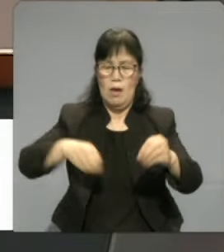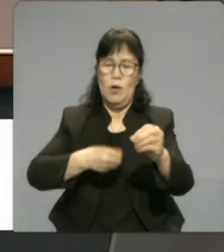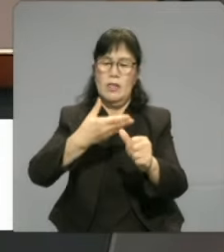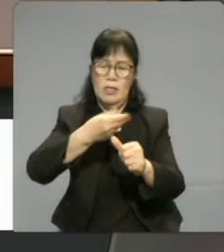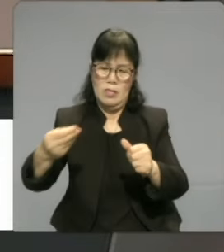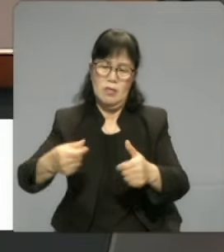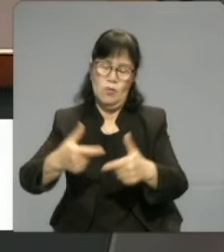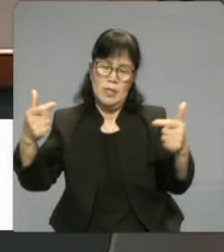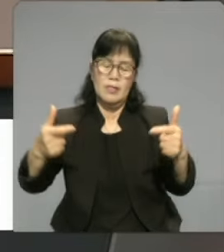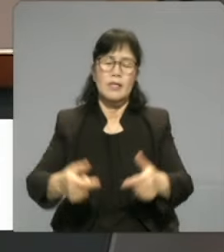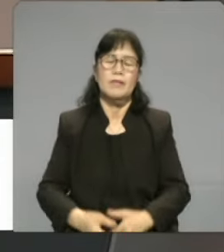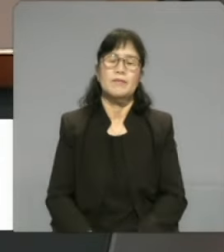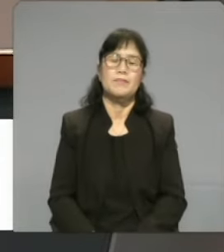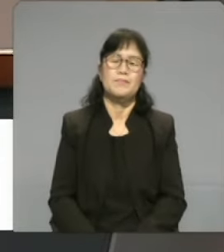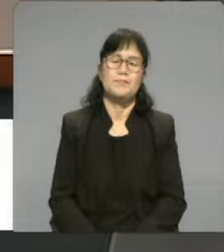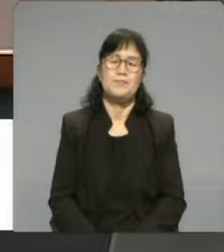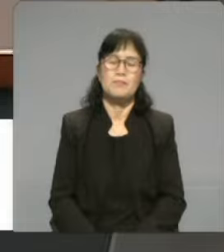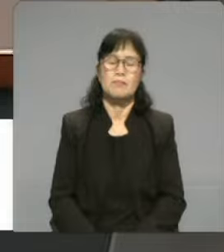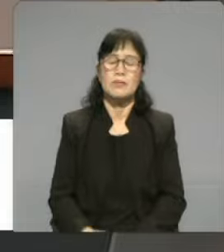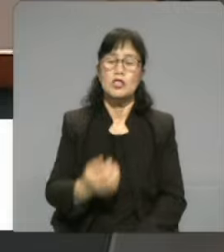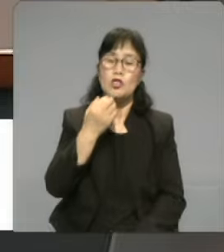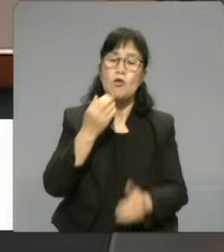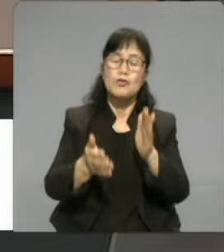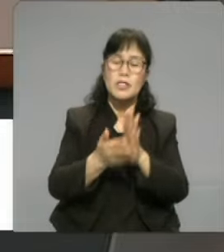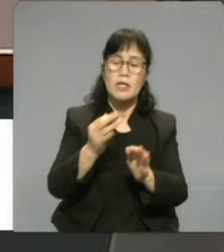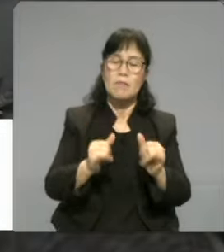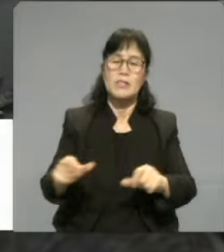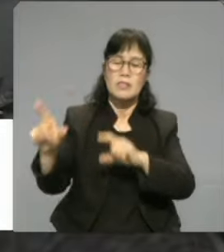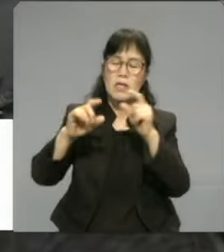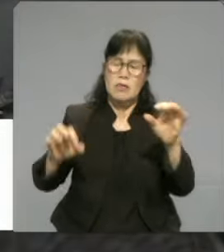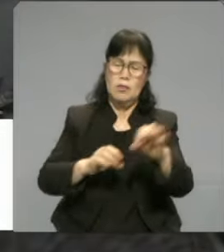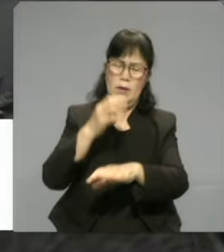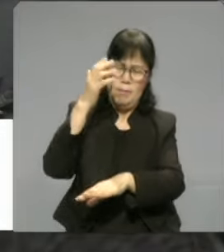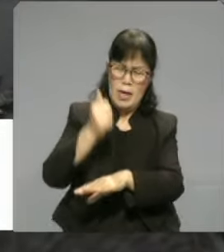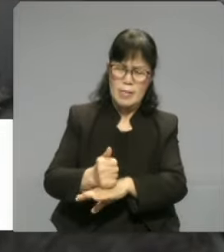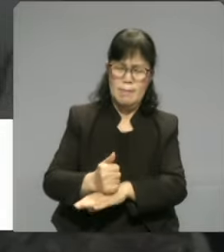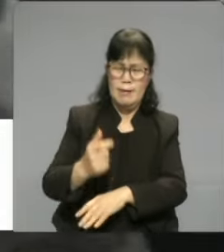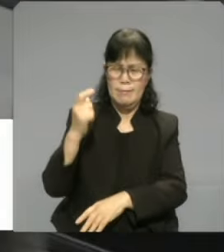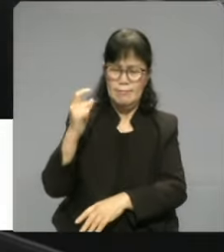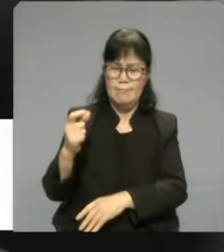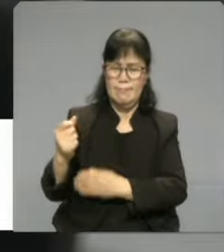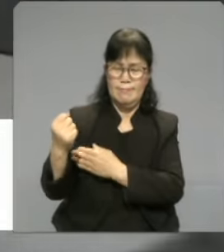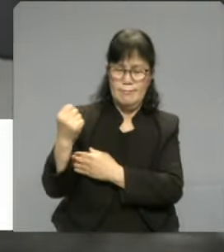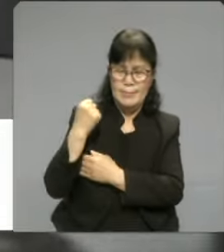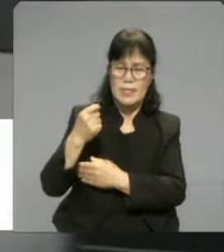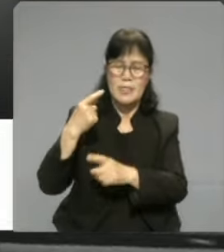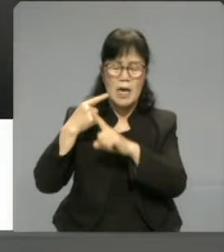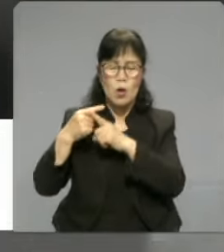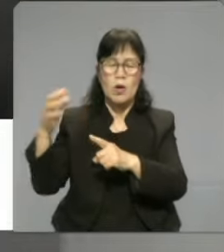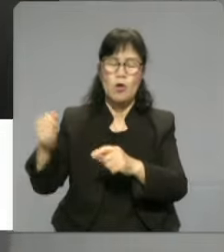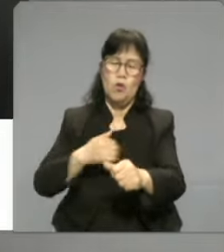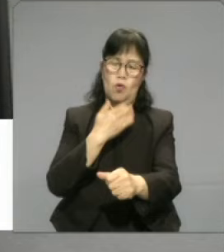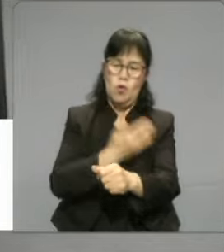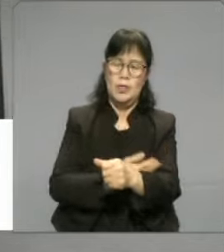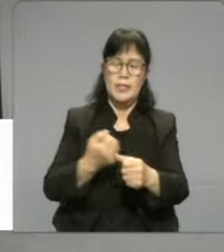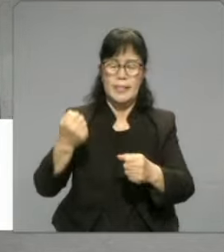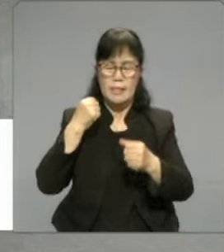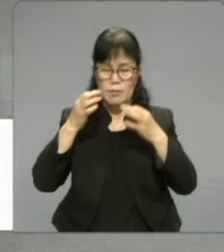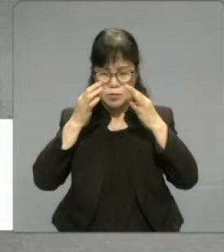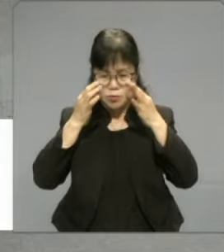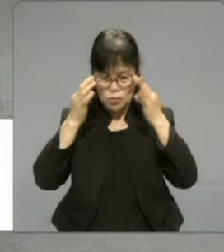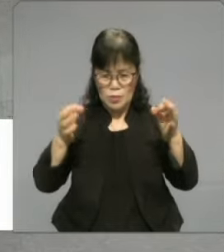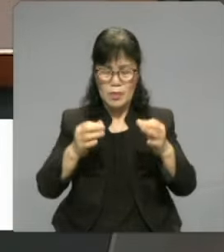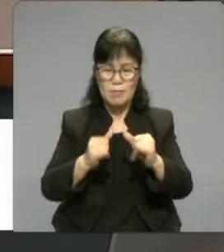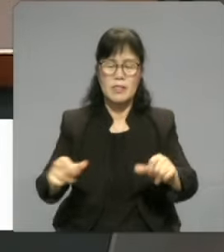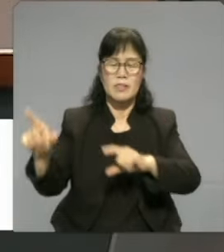논의했습니다 시장은 서울시가 민생경제 마지막 버팀목이라는 각오로 모든 권한과 영향을 총도 원에